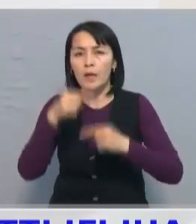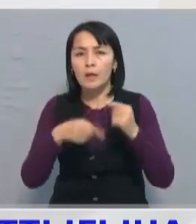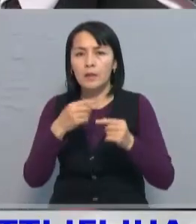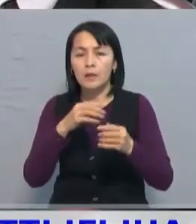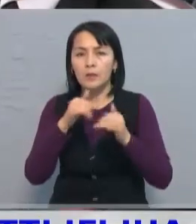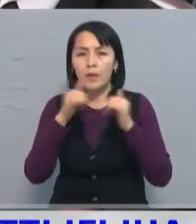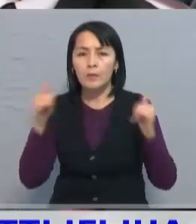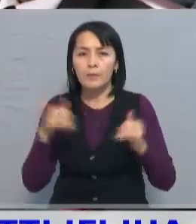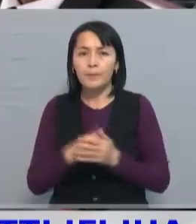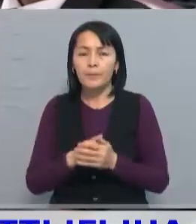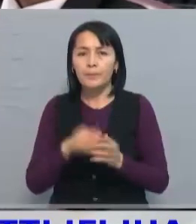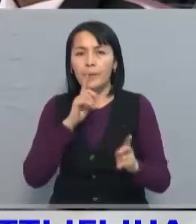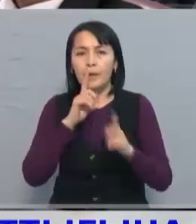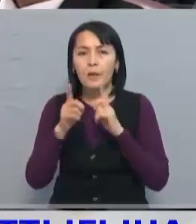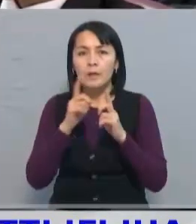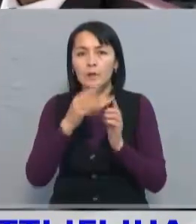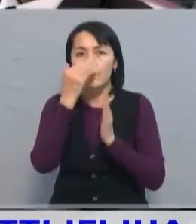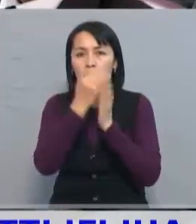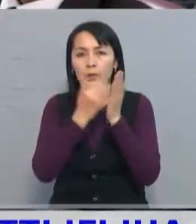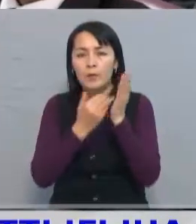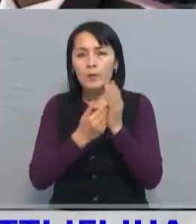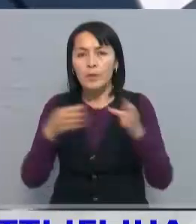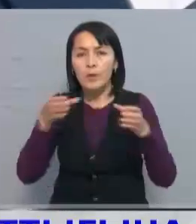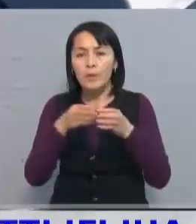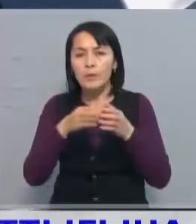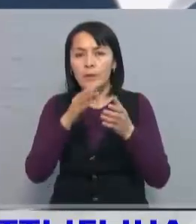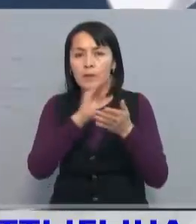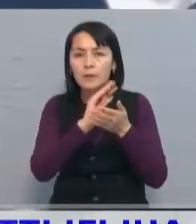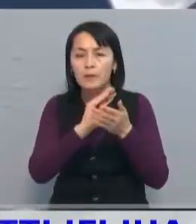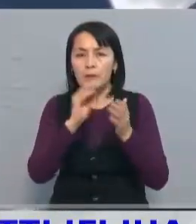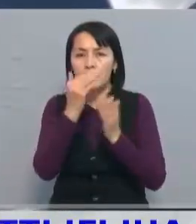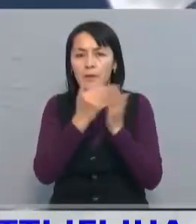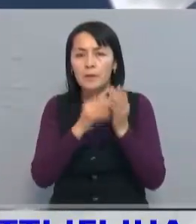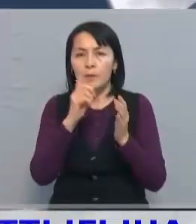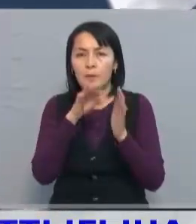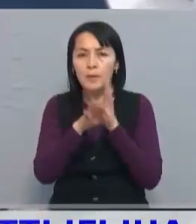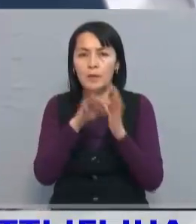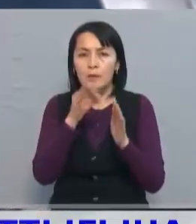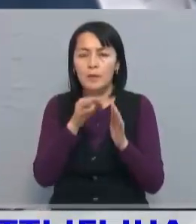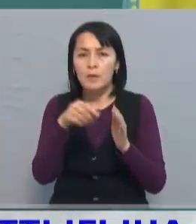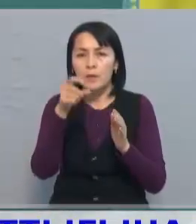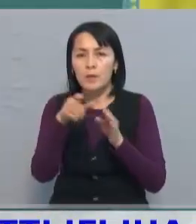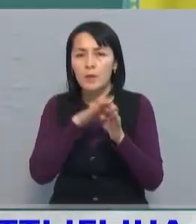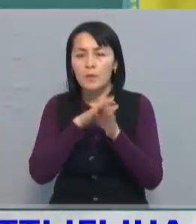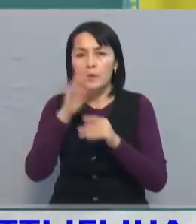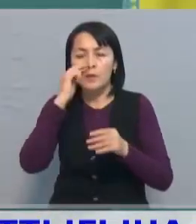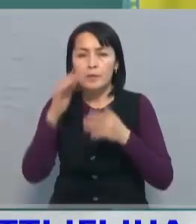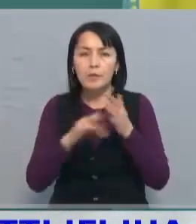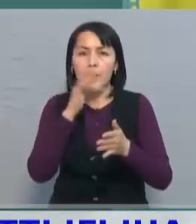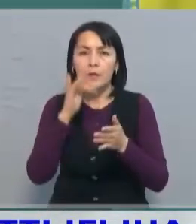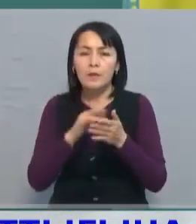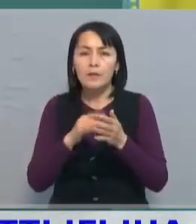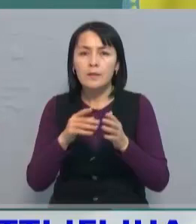іске асыру. Конференцияның күн тәртібіне сәйкес партиялық тізімі және бір мандаттық сайлау округтері бойынша сайланатын Шымкент